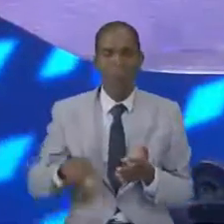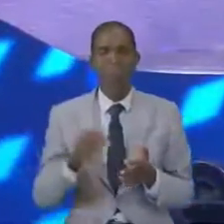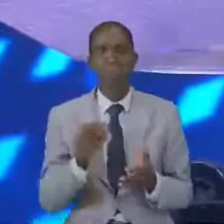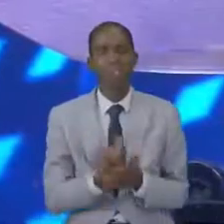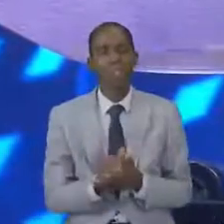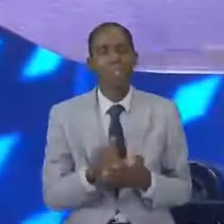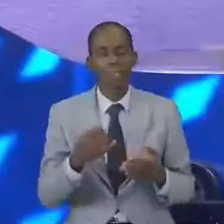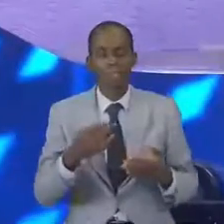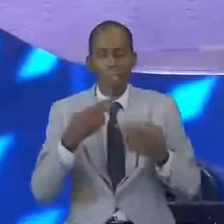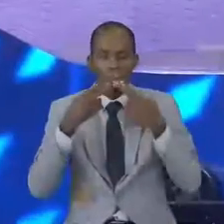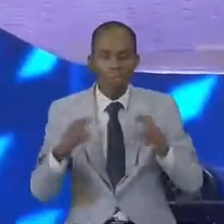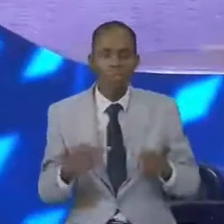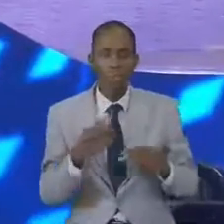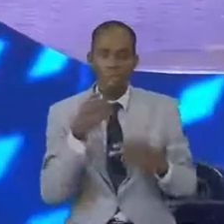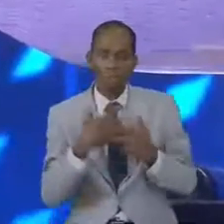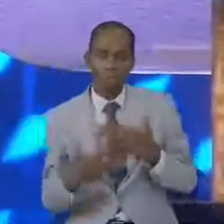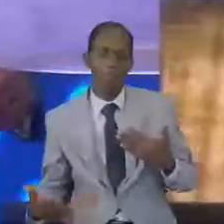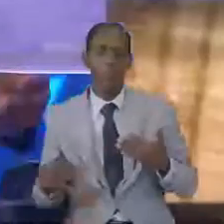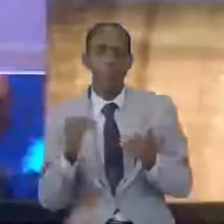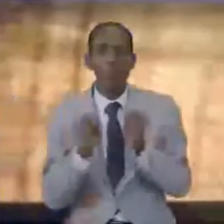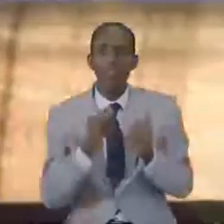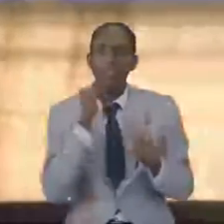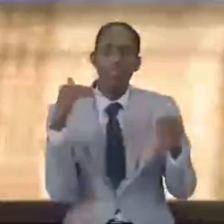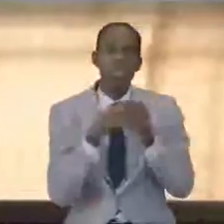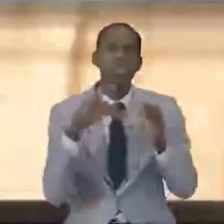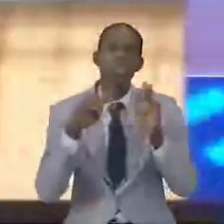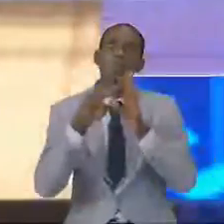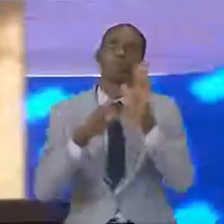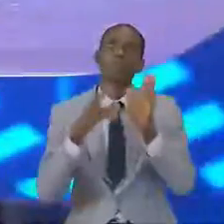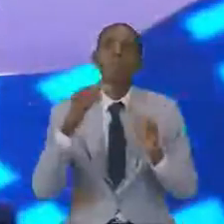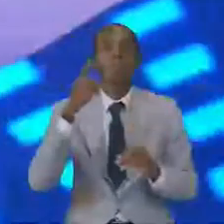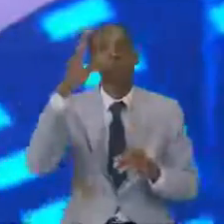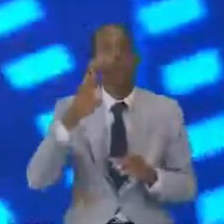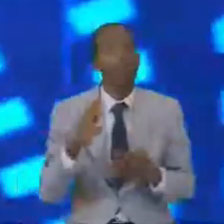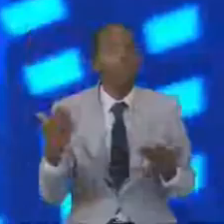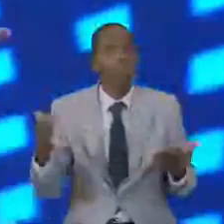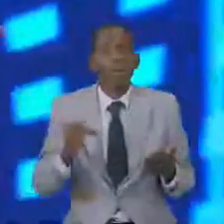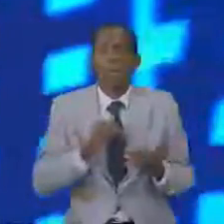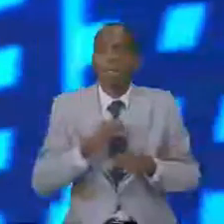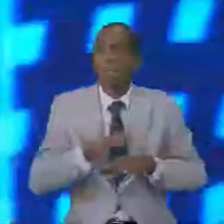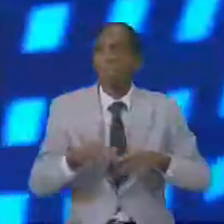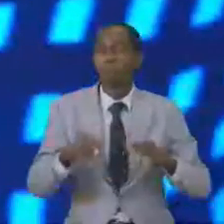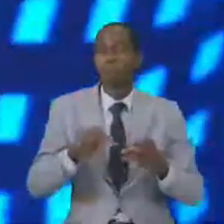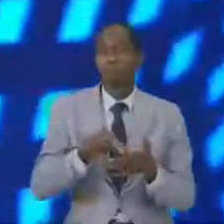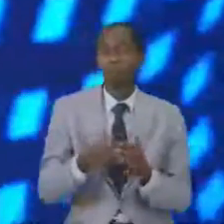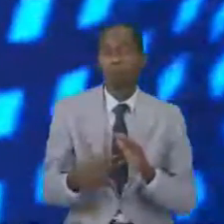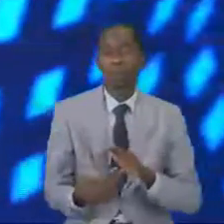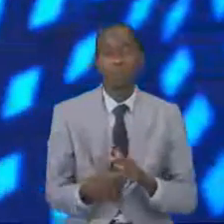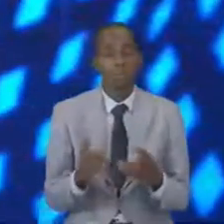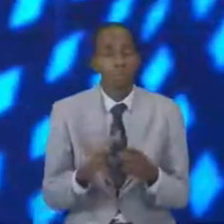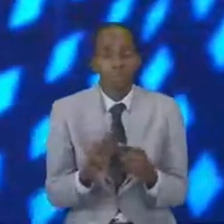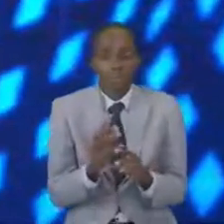le sang innocent nous voulons pas le bébé maintenant nous allons aller avorter on attend